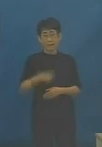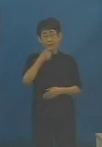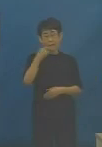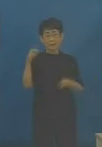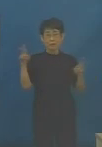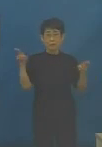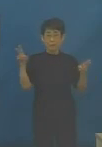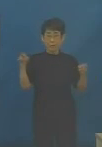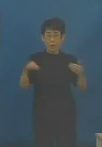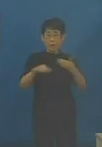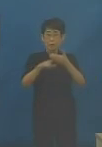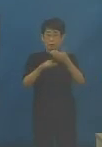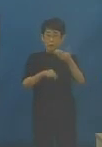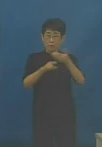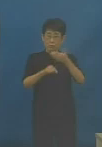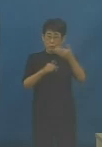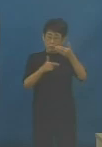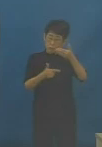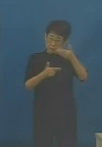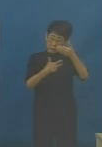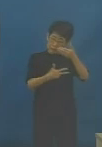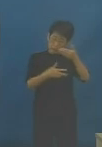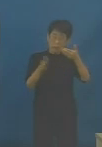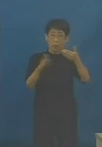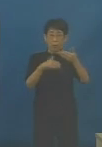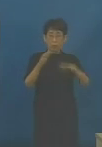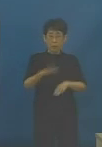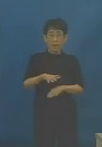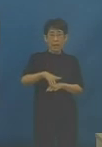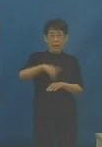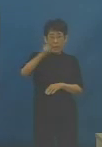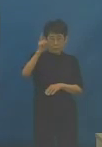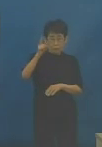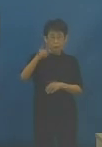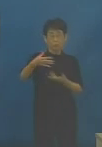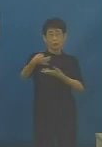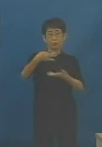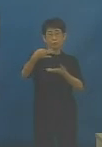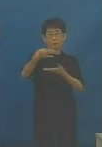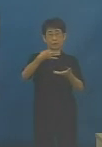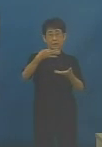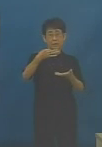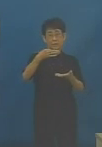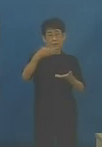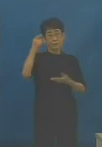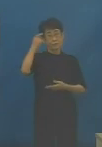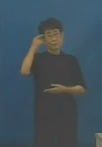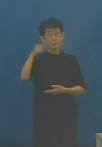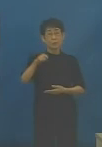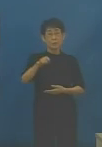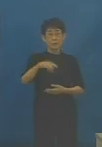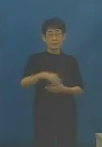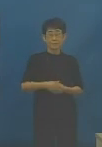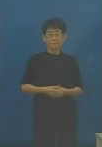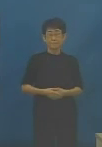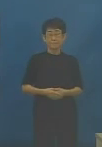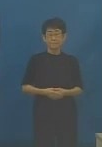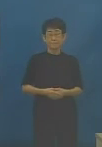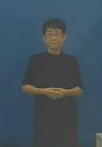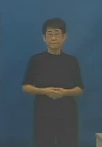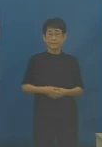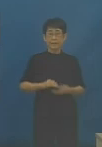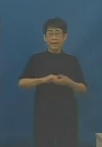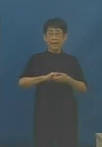9月6日7日ぐらいが初釣りになるんじゃないかというふうに見込まれています。まあ、こういうようなことで、まあ、ぜ